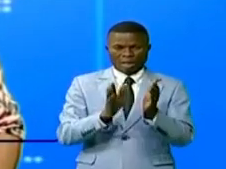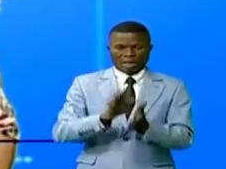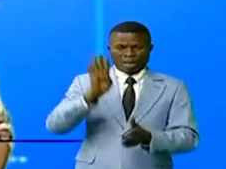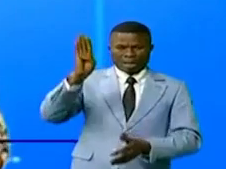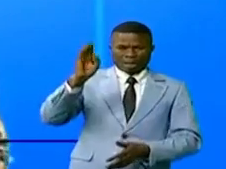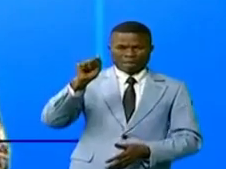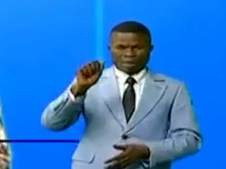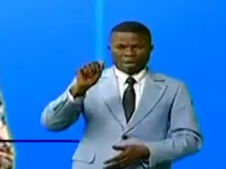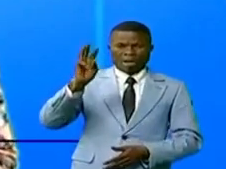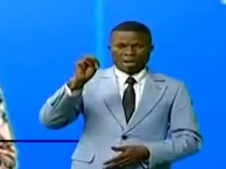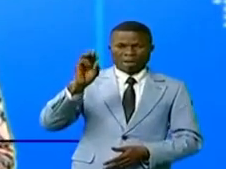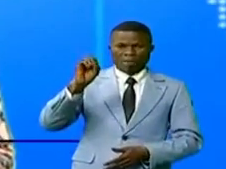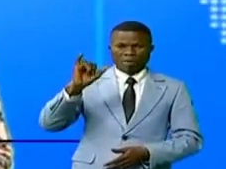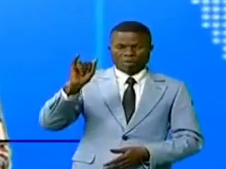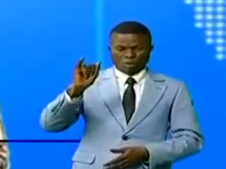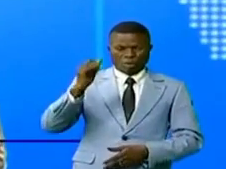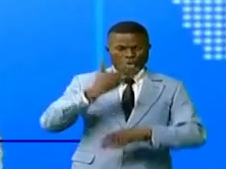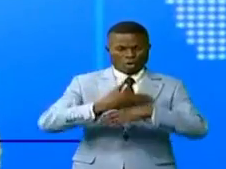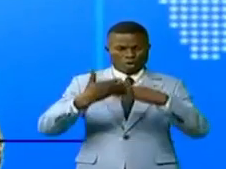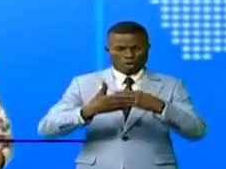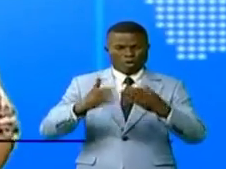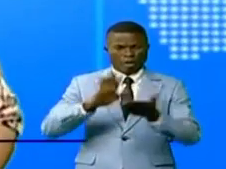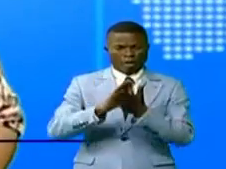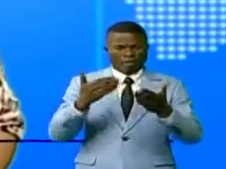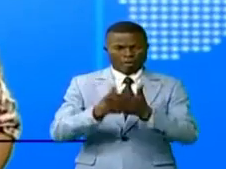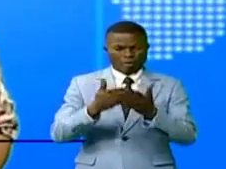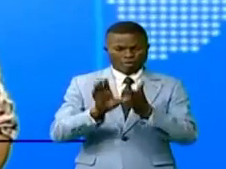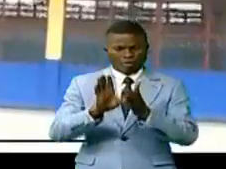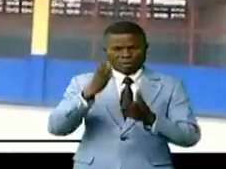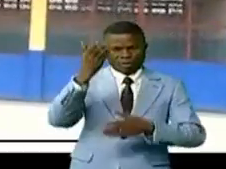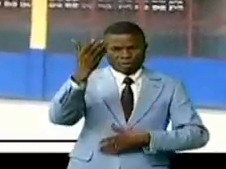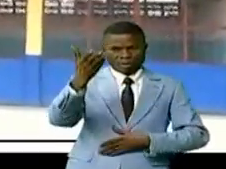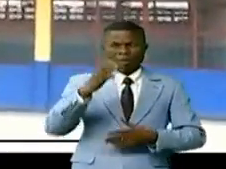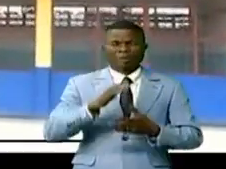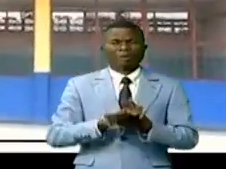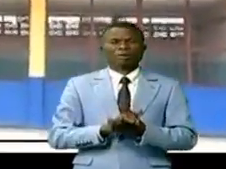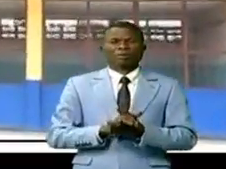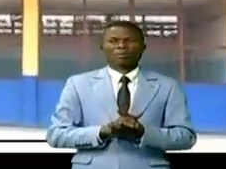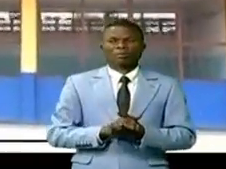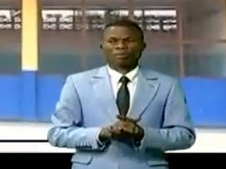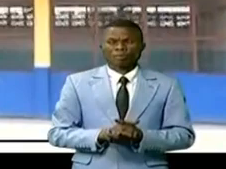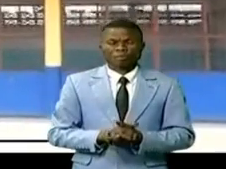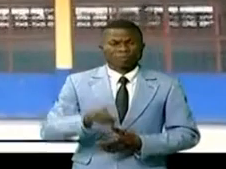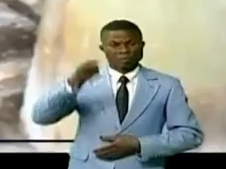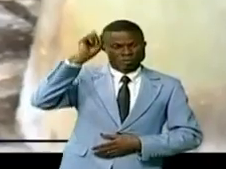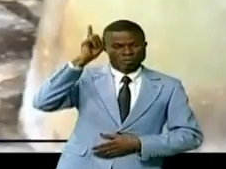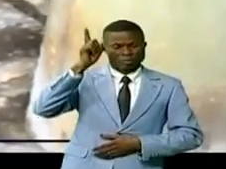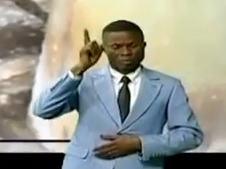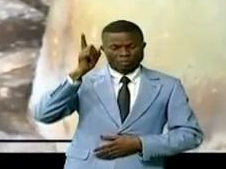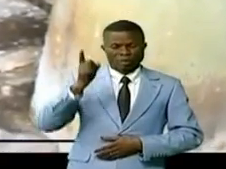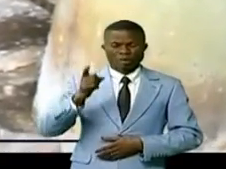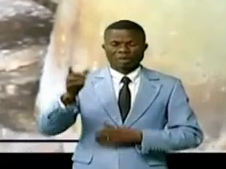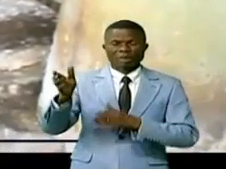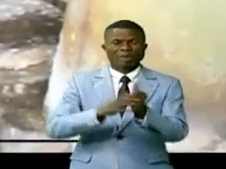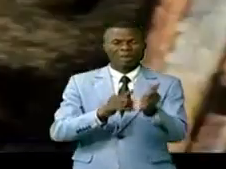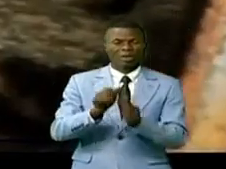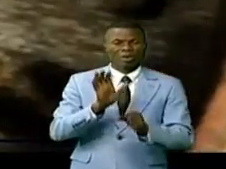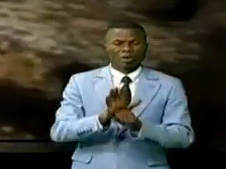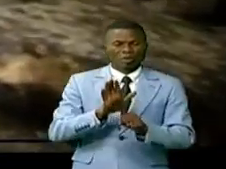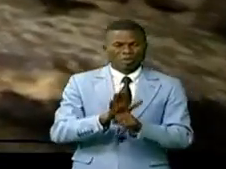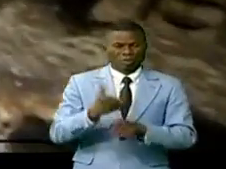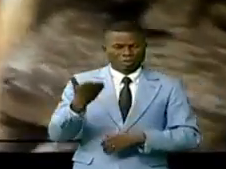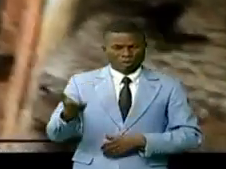été réhabilitées. Je vous propose de suivre cela en images. Longtemps restées dans un état de délabrement